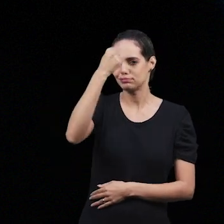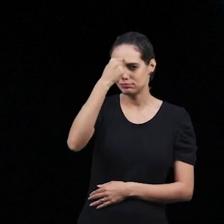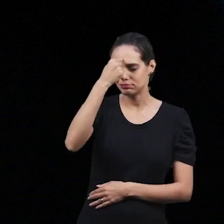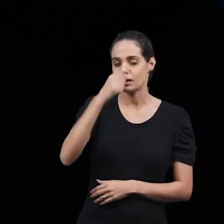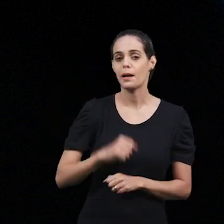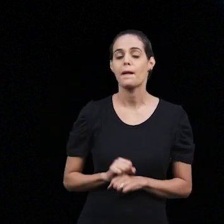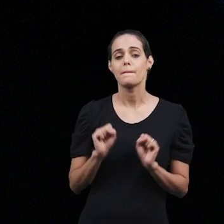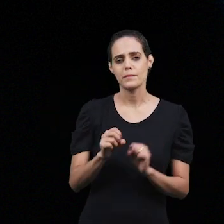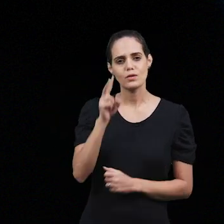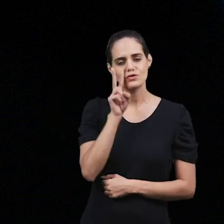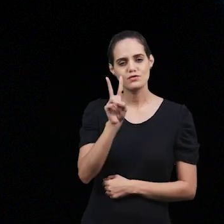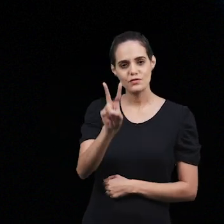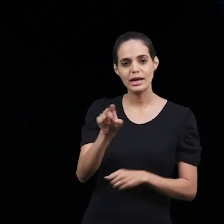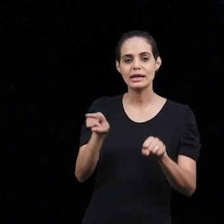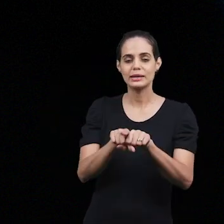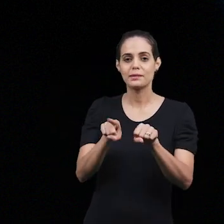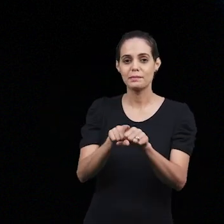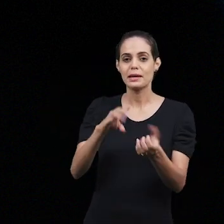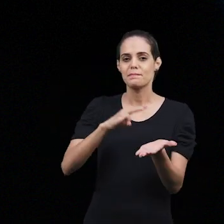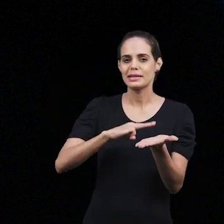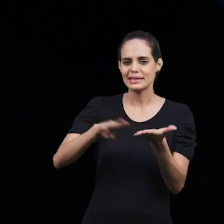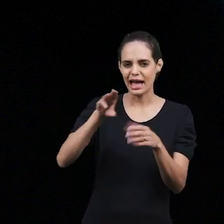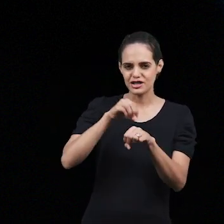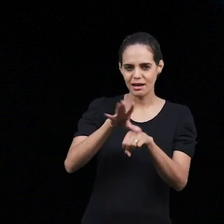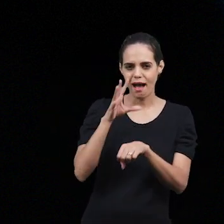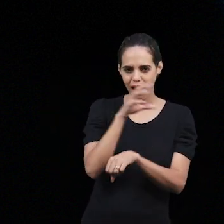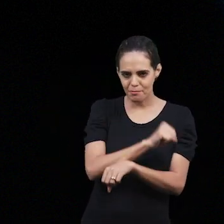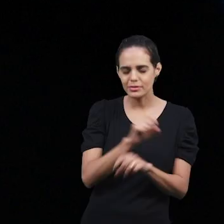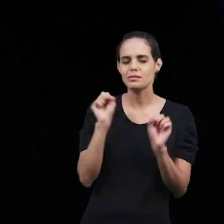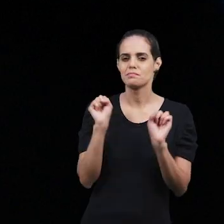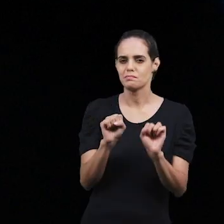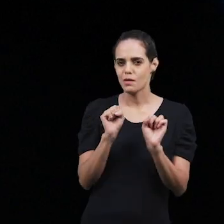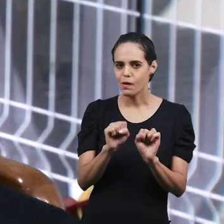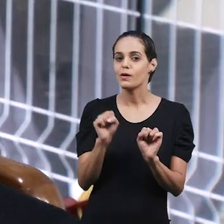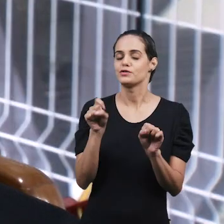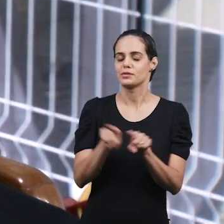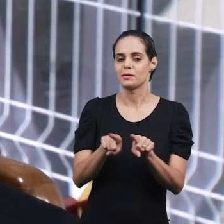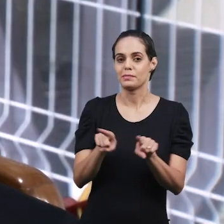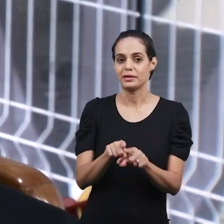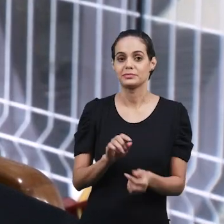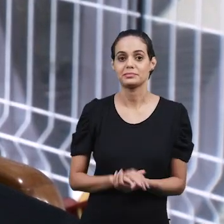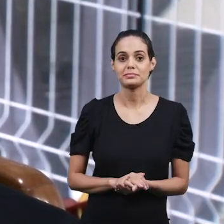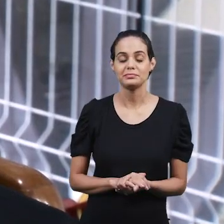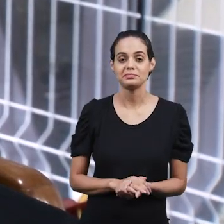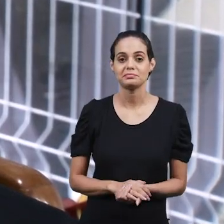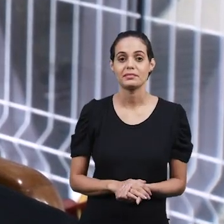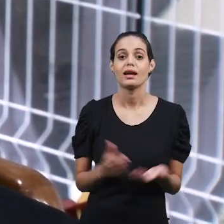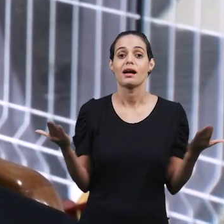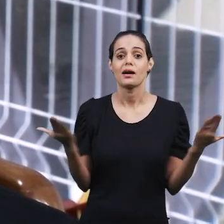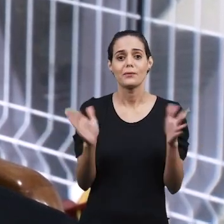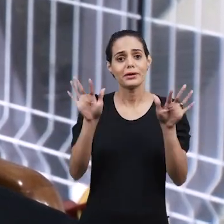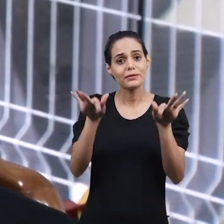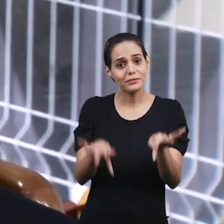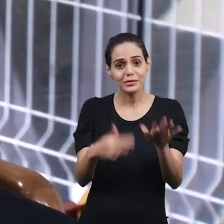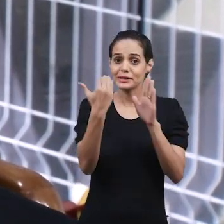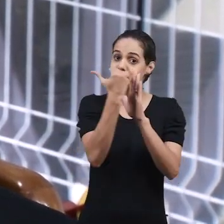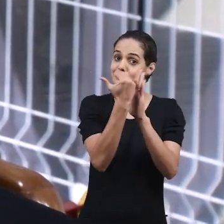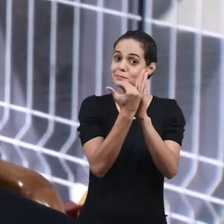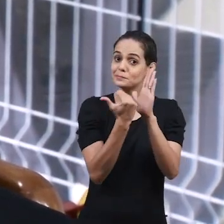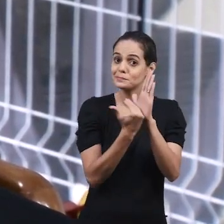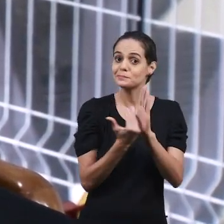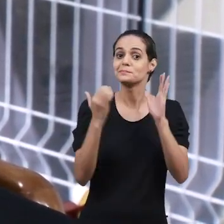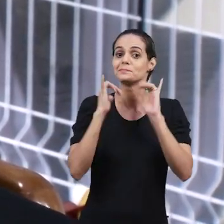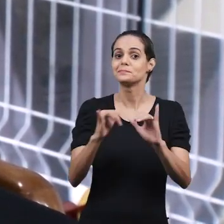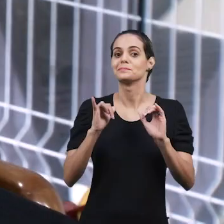jour. Et vous pouvez assister et partager les podcasts de messages. Et ainsi, nous arrivons à la fin de cette programmation, de la programmation de